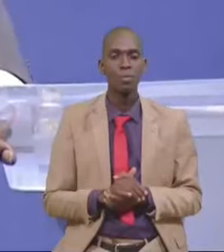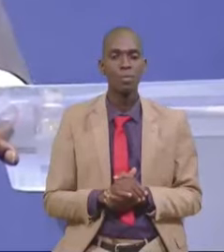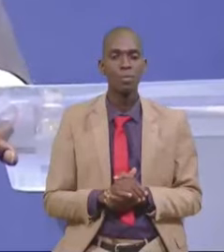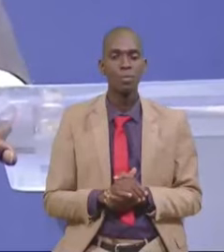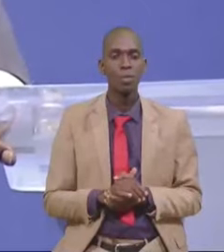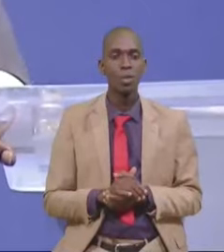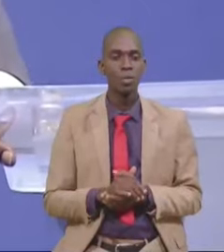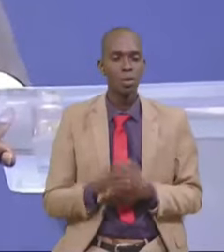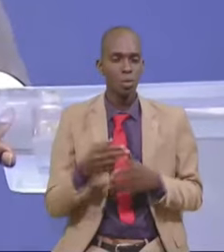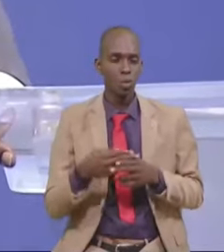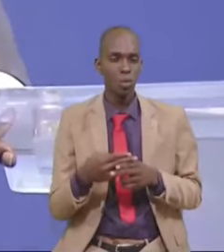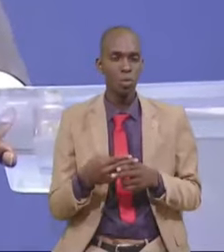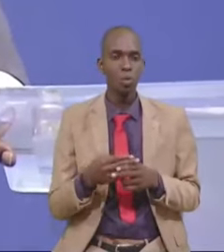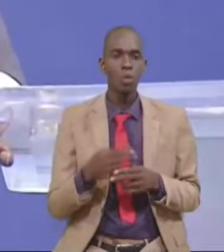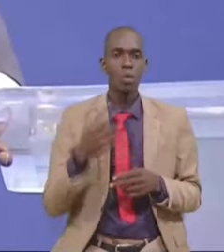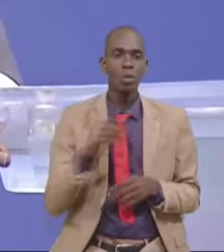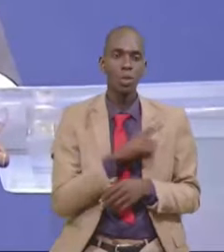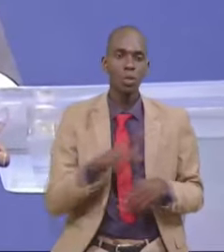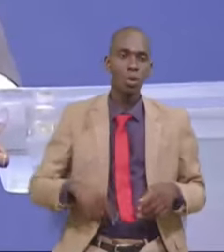Un de ces jours, le Seigneur viendra.